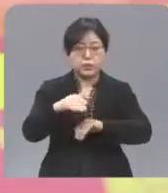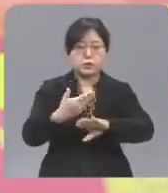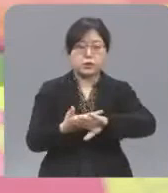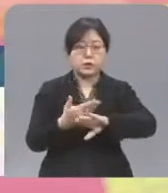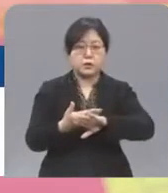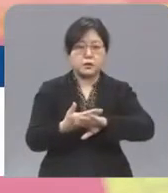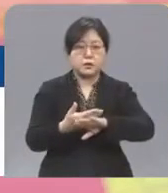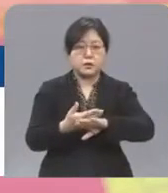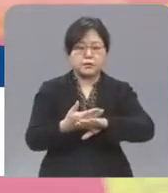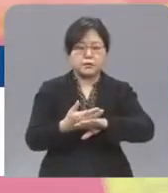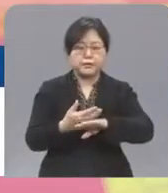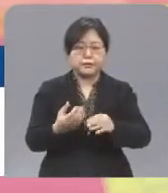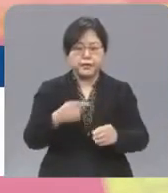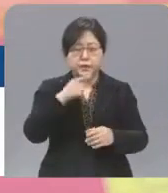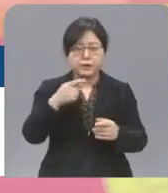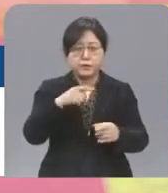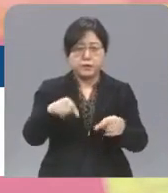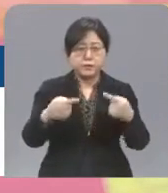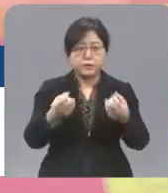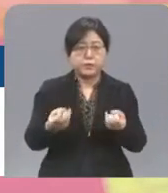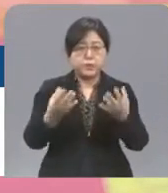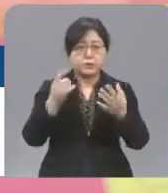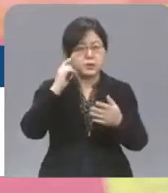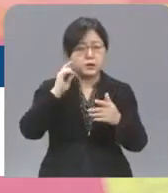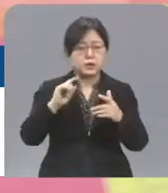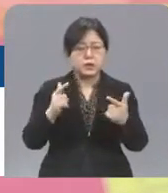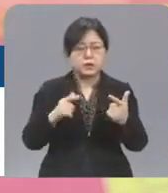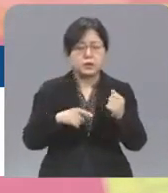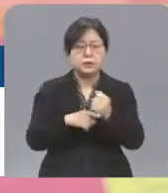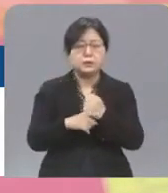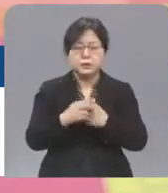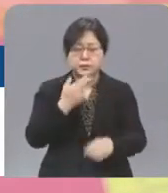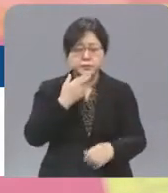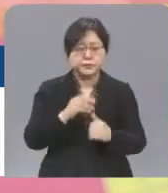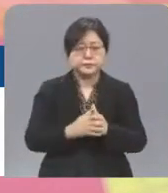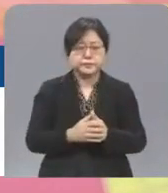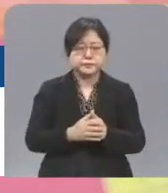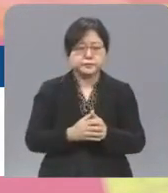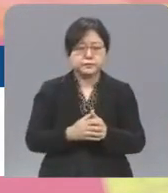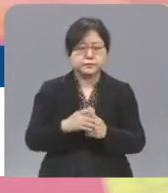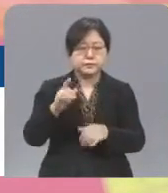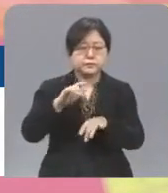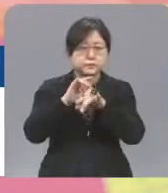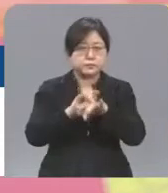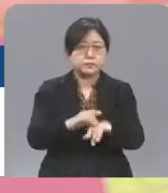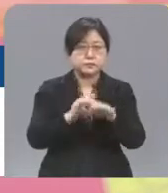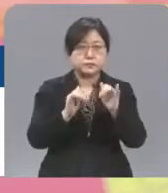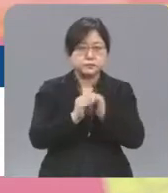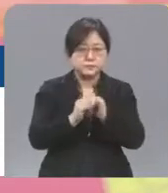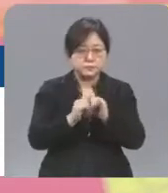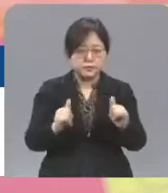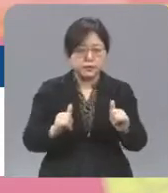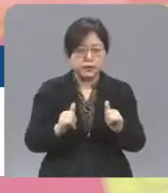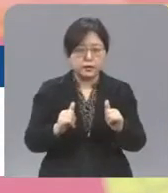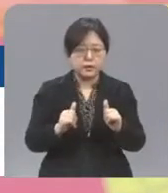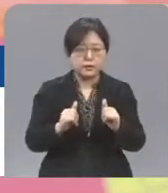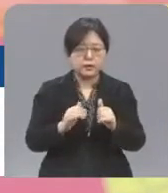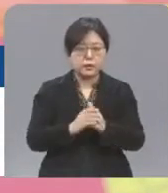명절이라는 부분을 솔직히 생각하고 싶지도 않고요. 또 저 위에 계신 분들의 고통을